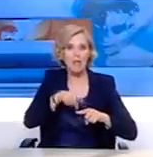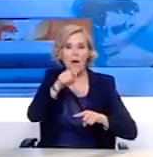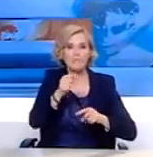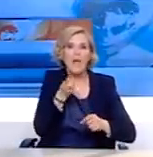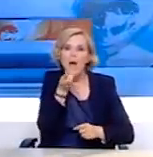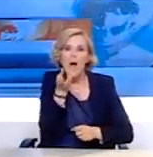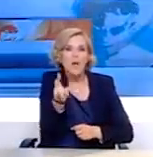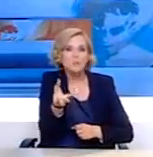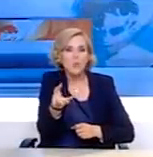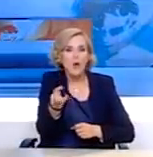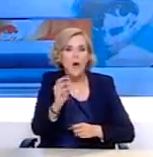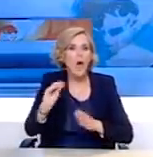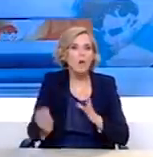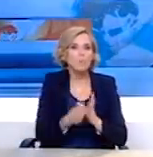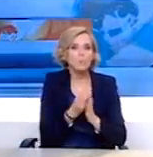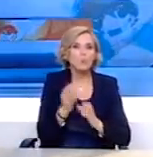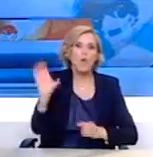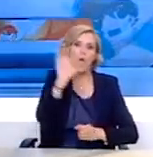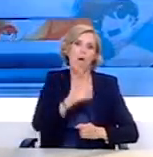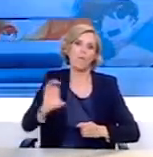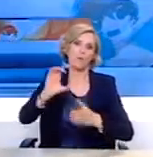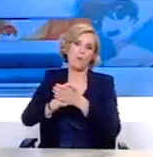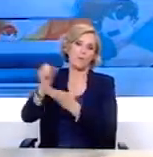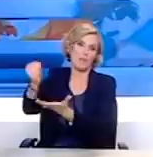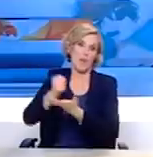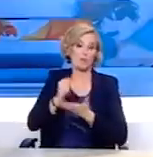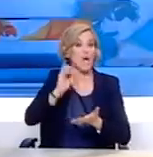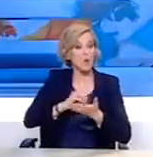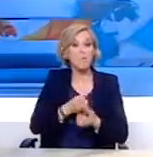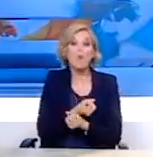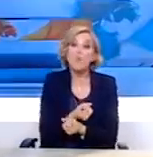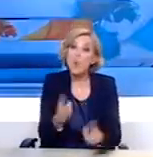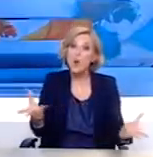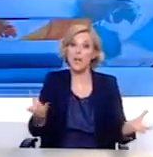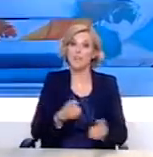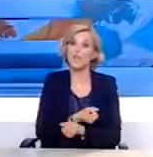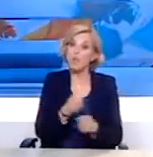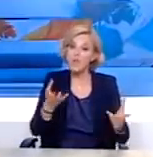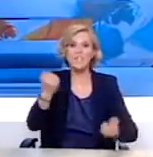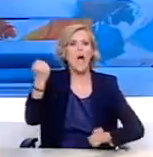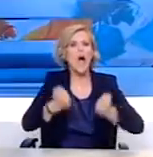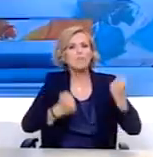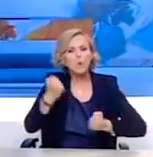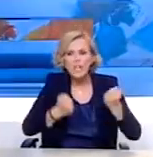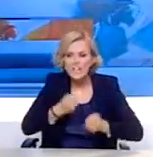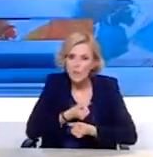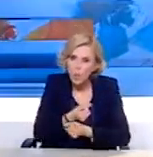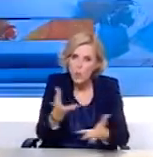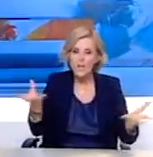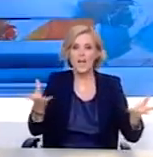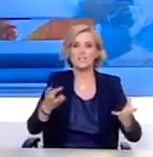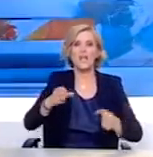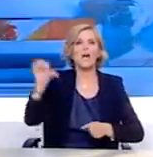κονδύλια, είναι πολύ σημαντικό να αναφέρουμε ότι υπάρχουν ήδη δωρεές, κυρίως σε ό,τι αφορά τα αυτοκίνητα, σε ό,τι αφορά